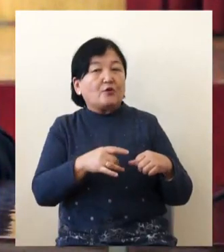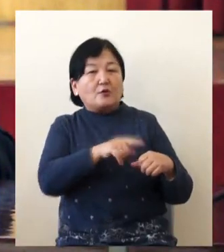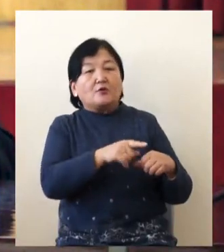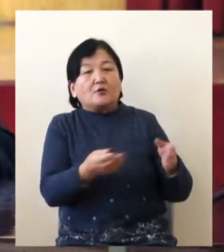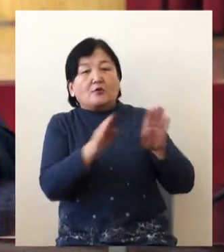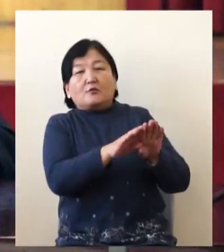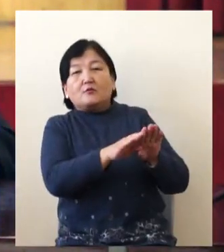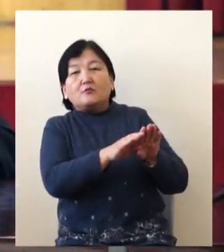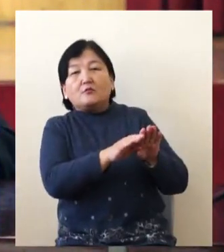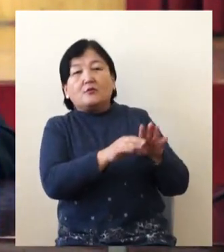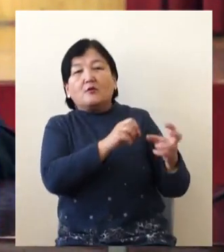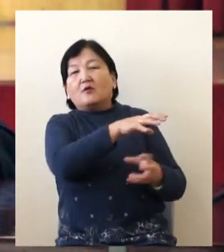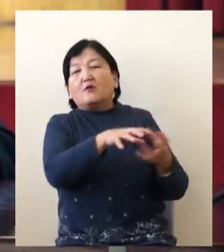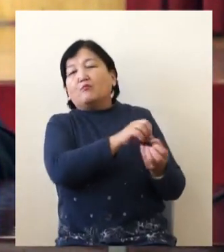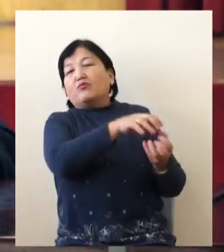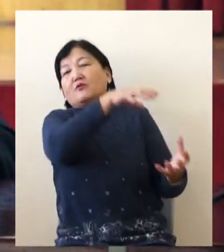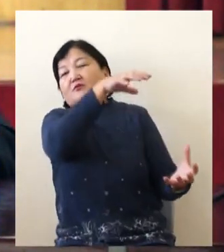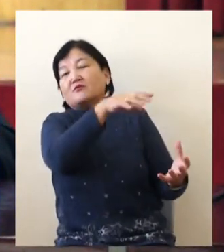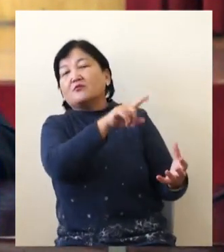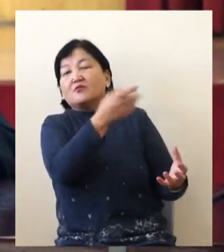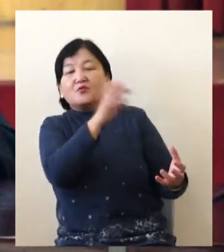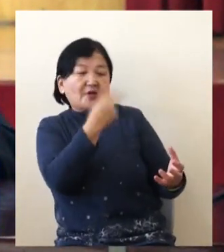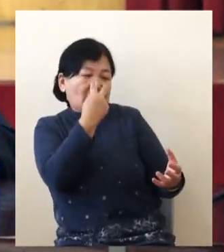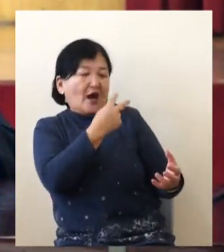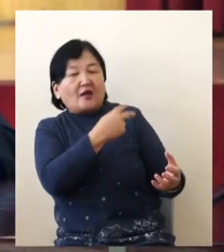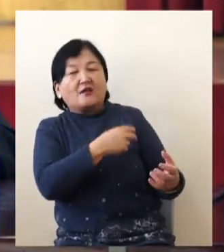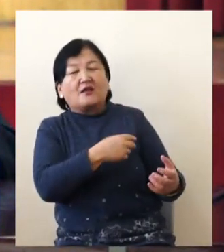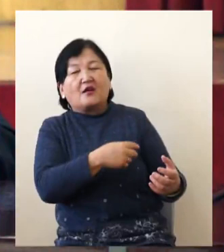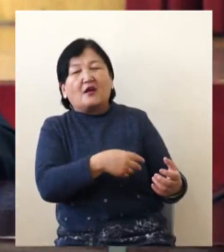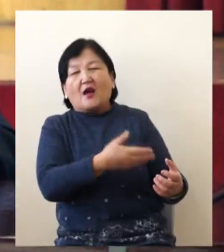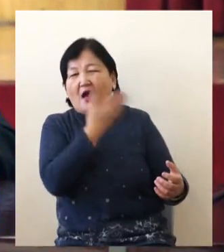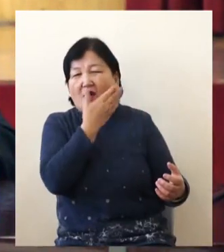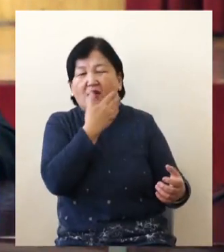дээр зодлоо. Хайрын цагаалд.